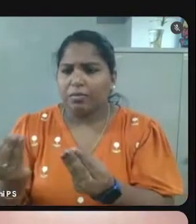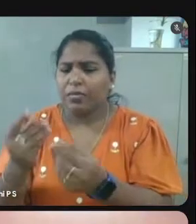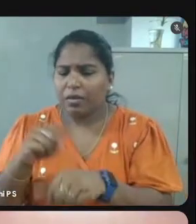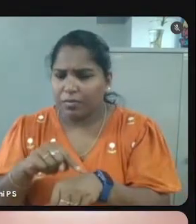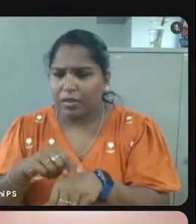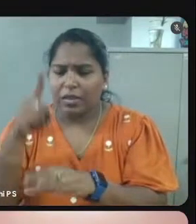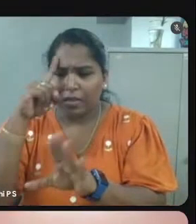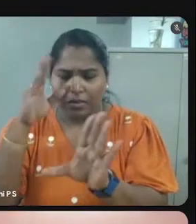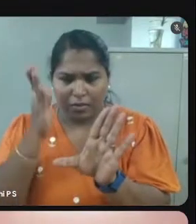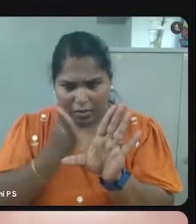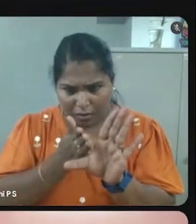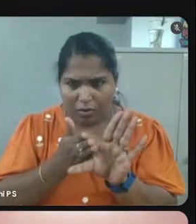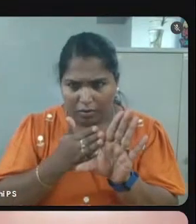ഒരു